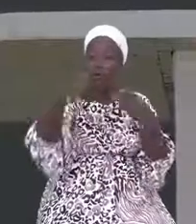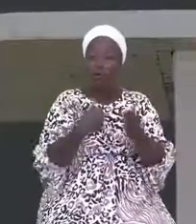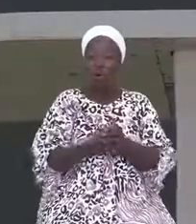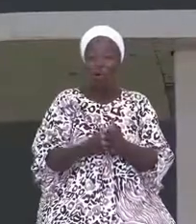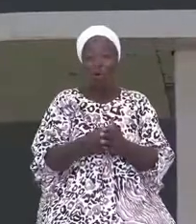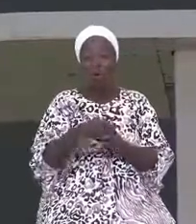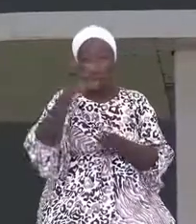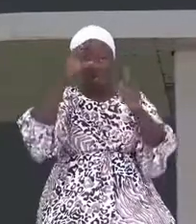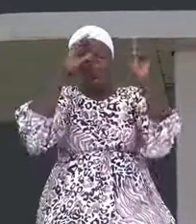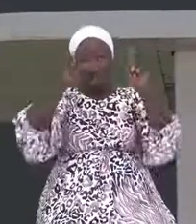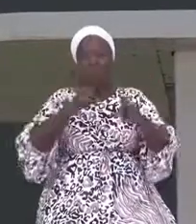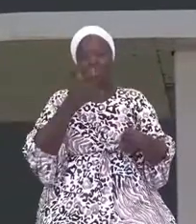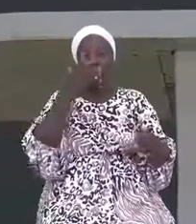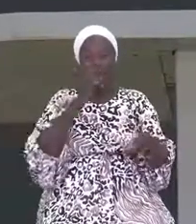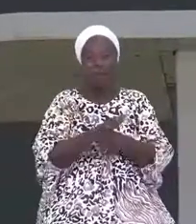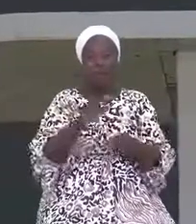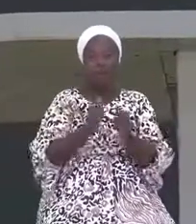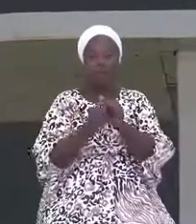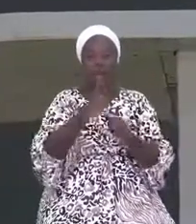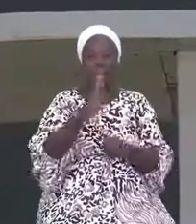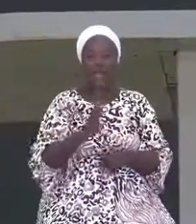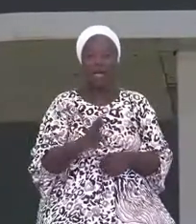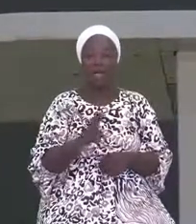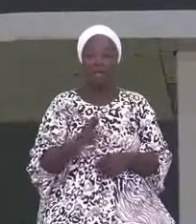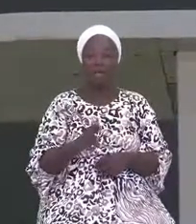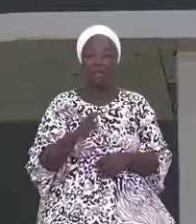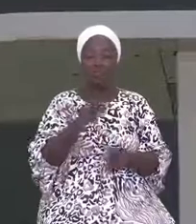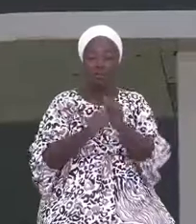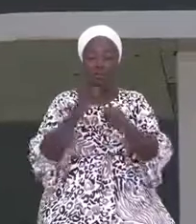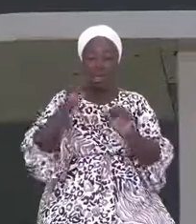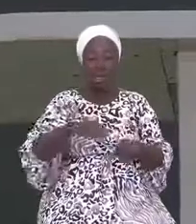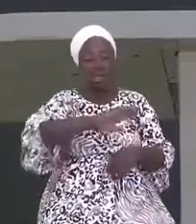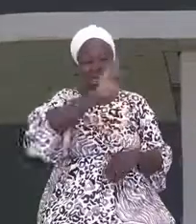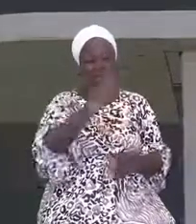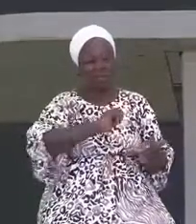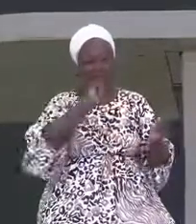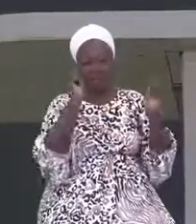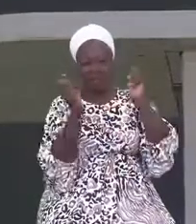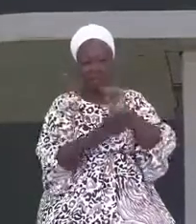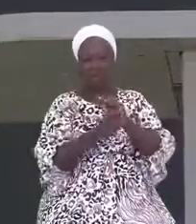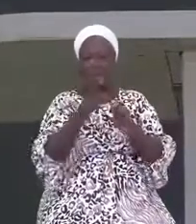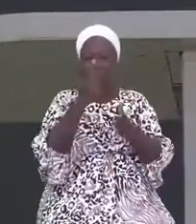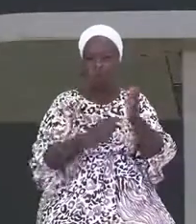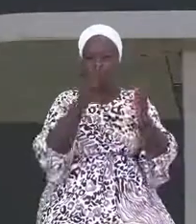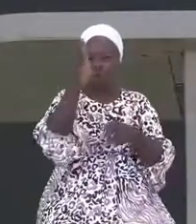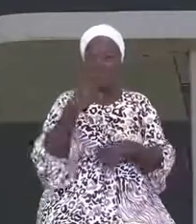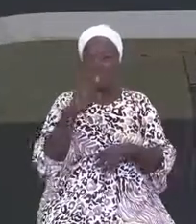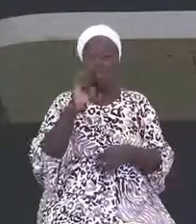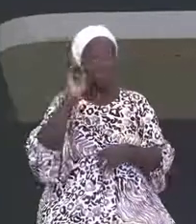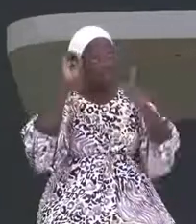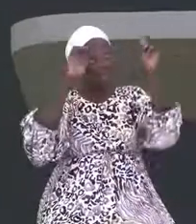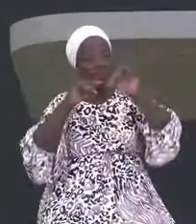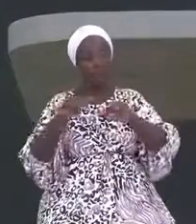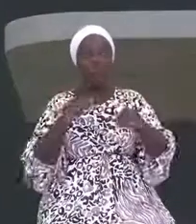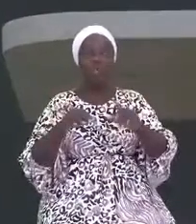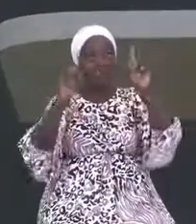immuables, immuables, qui ne changeront pas, elles ne changeront pas. Ce que Dieu a promis faire, il le fera. Pourquoi ne